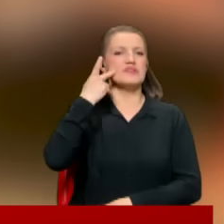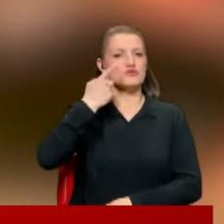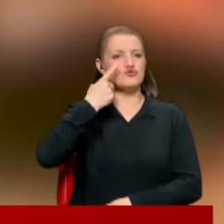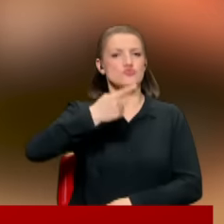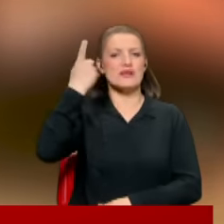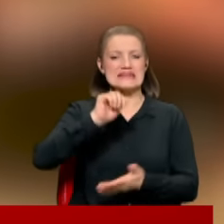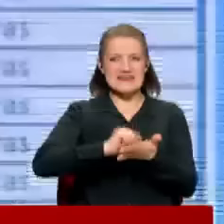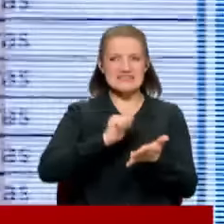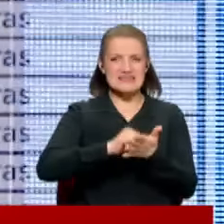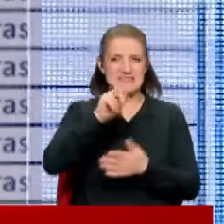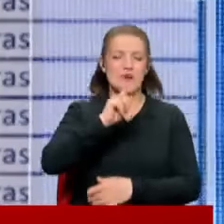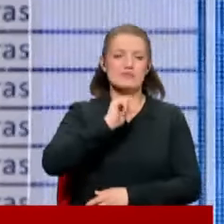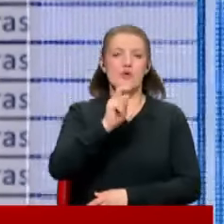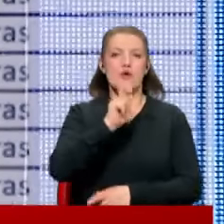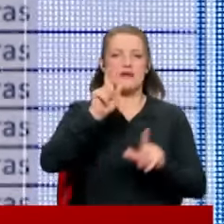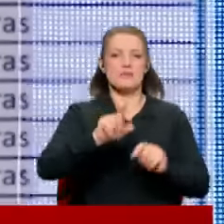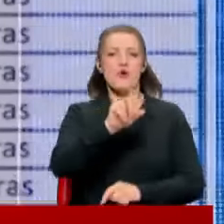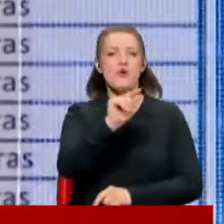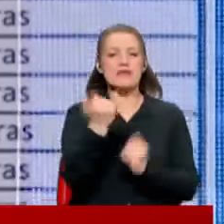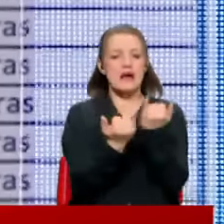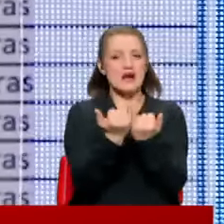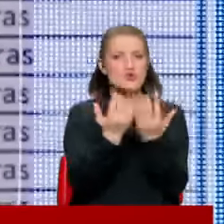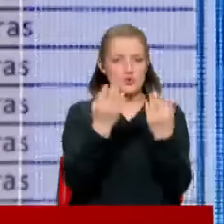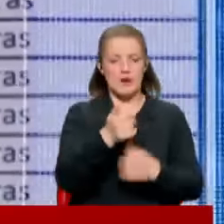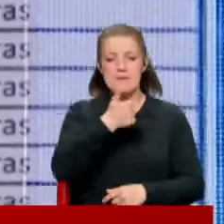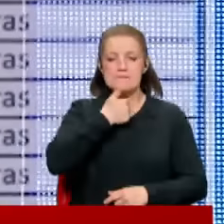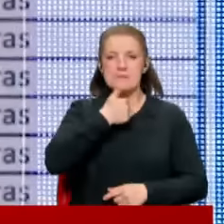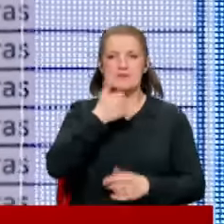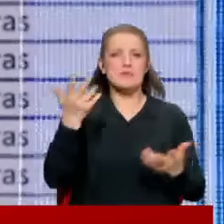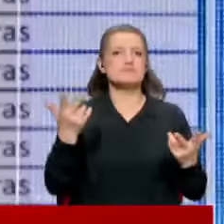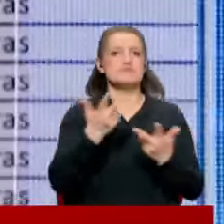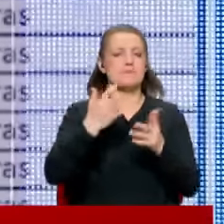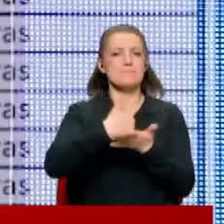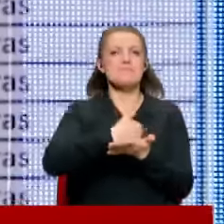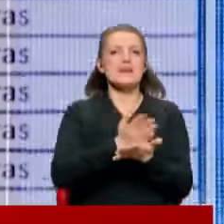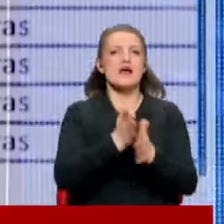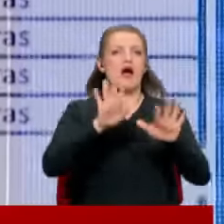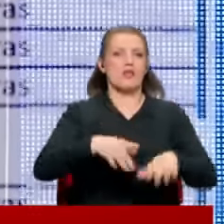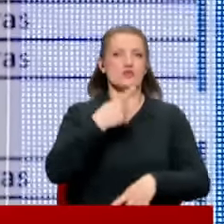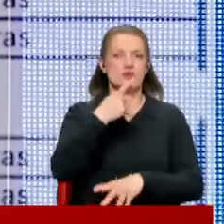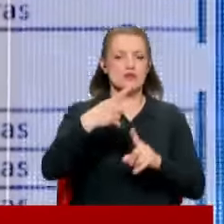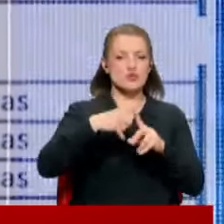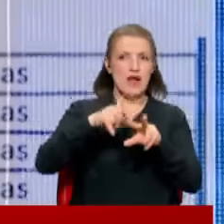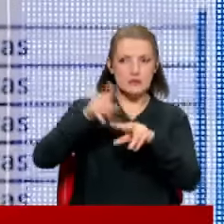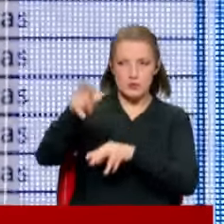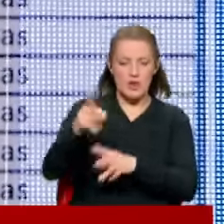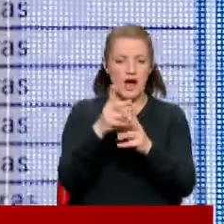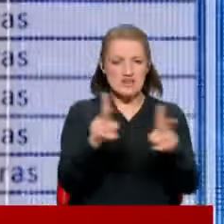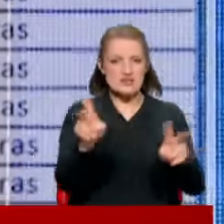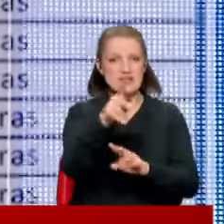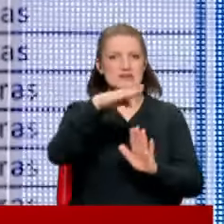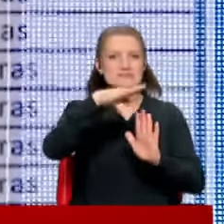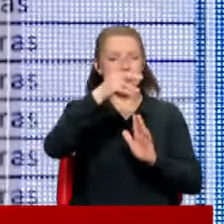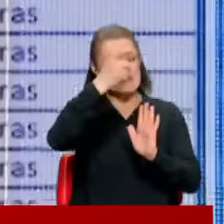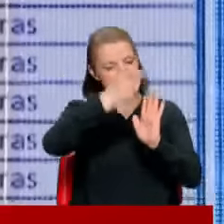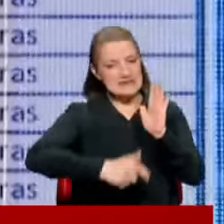Barış Terkoğlu'na konuştu. 11 kardeş olduklarını ve babadan yüklüce miras kaldığını söyledi. Turgut Altınok'un açıkladığı mal